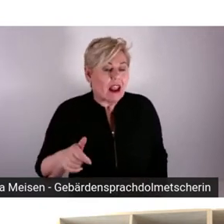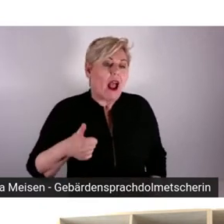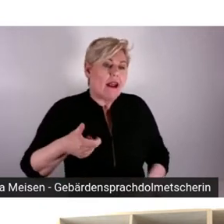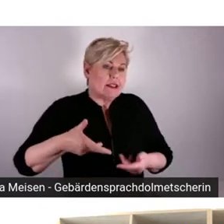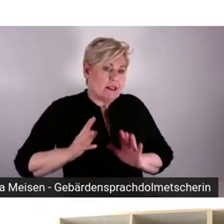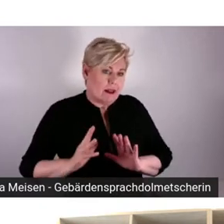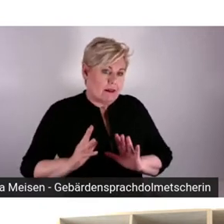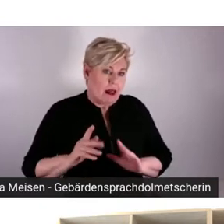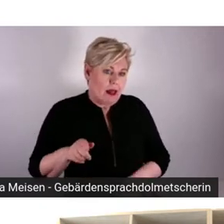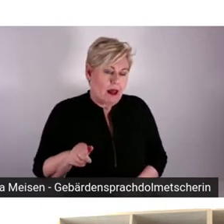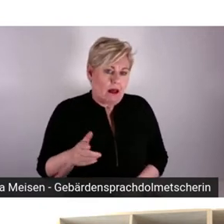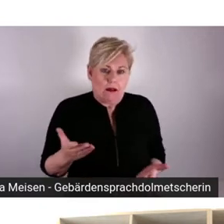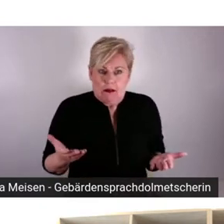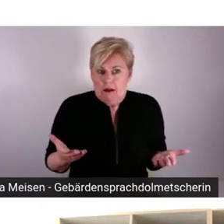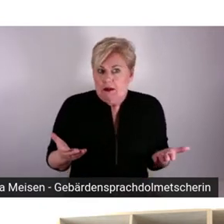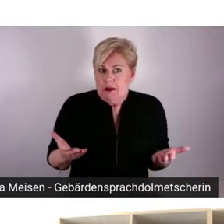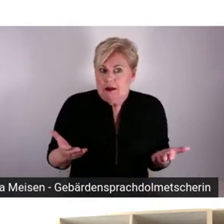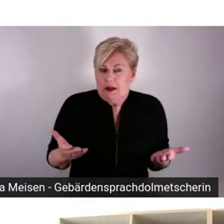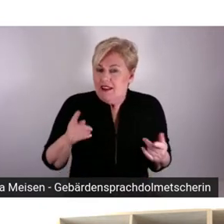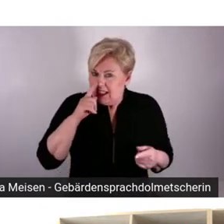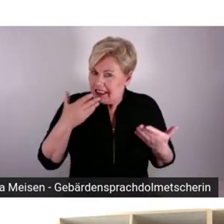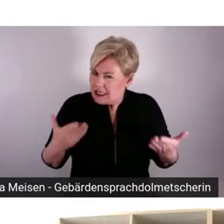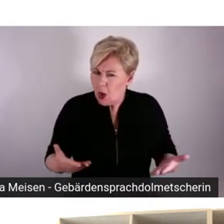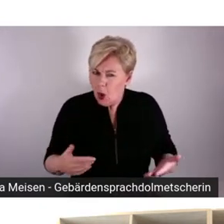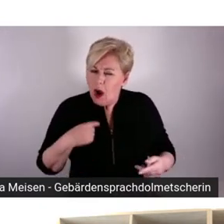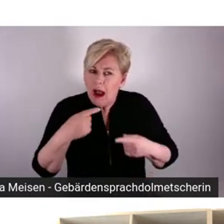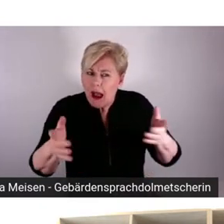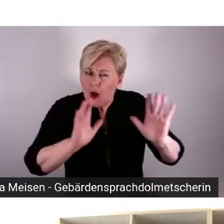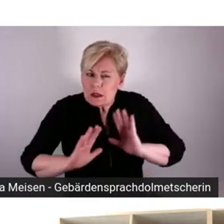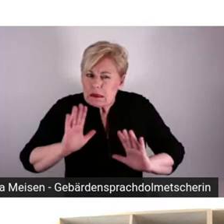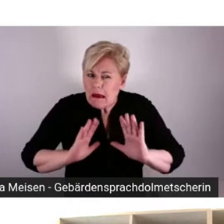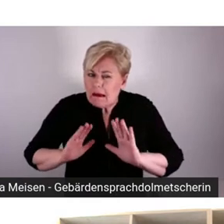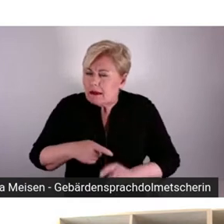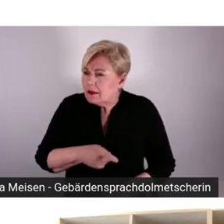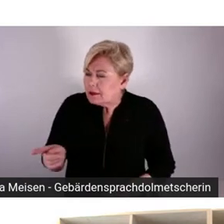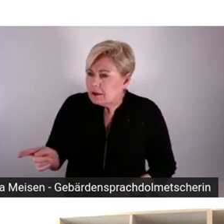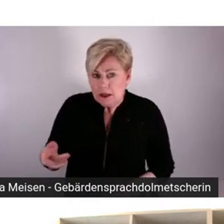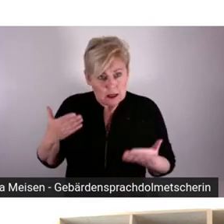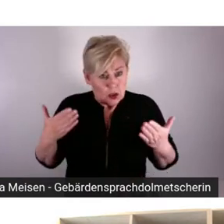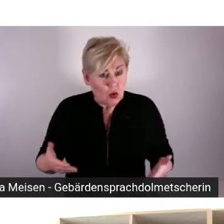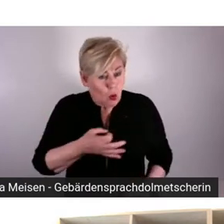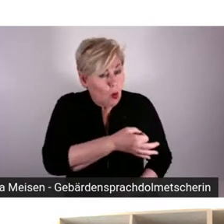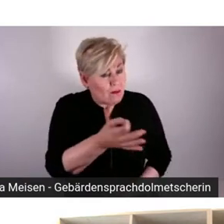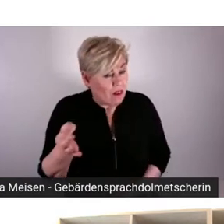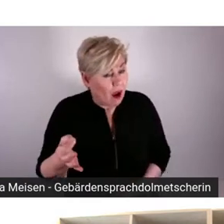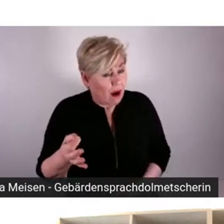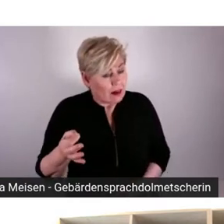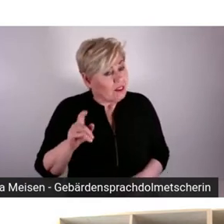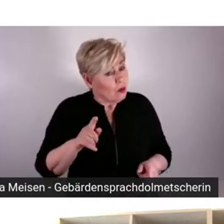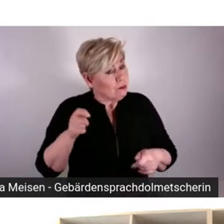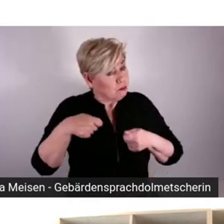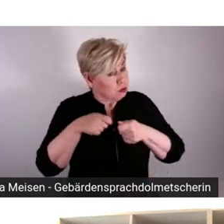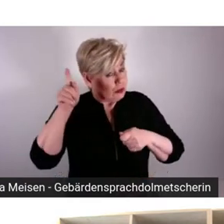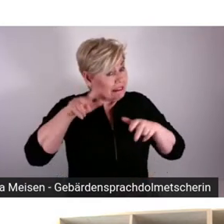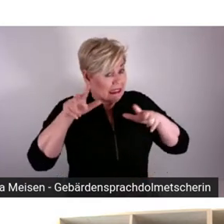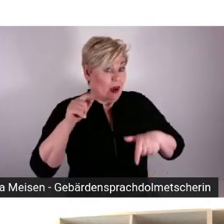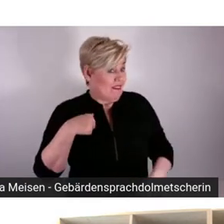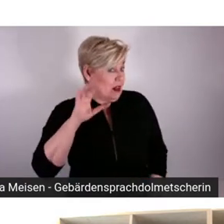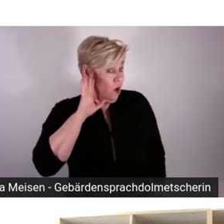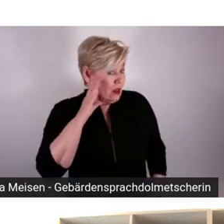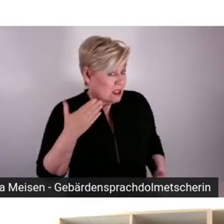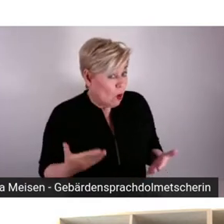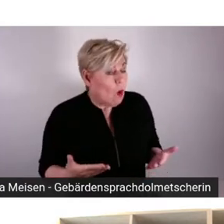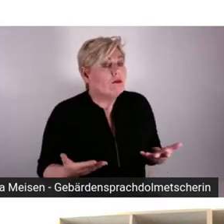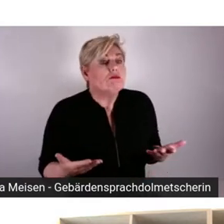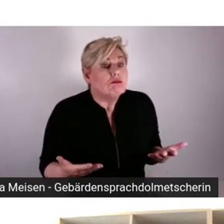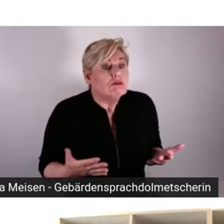der Bevölkerung. Und wenn man diese Aussagen aus dieser repräsentativen Umfrage auch noch der Bundesregierung dann hört, dann